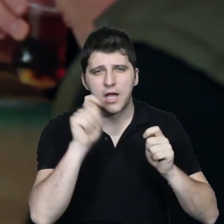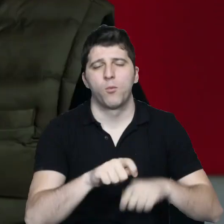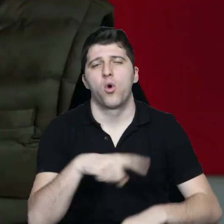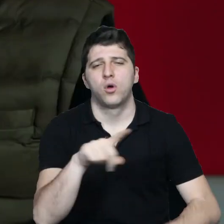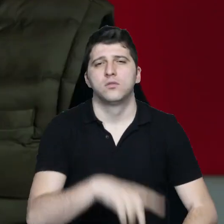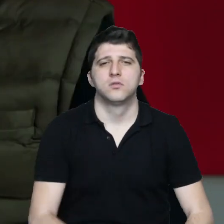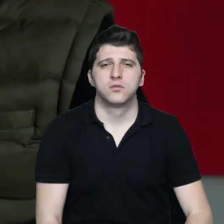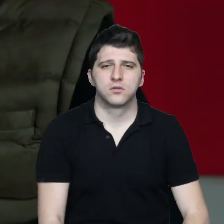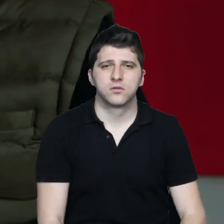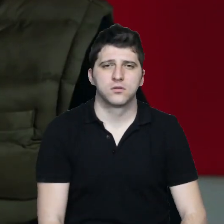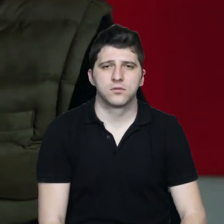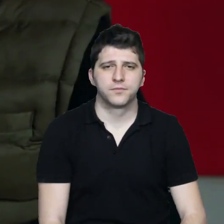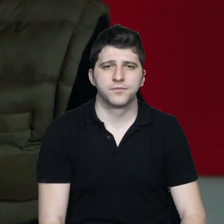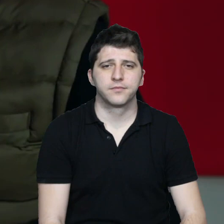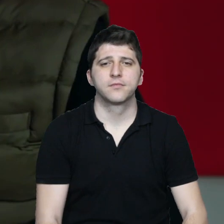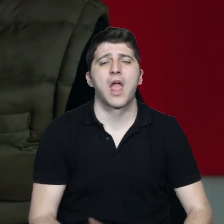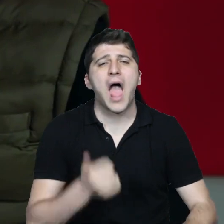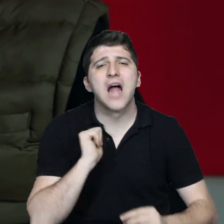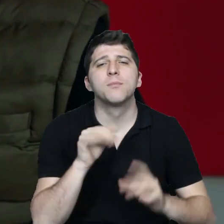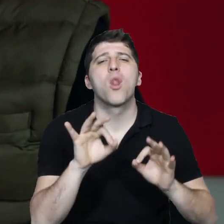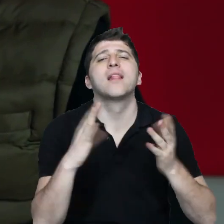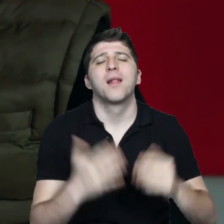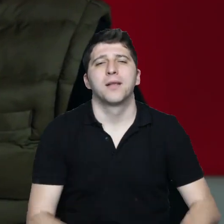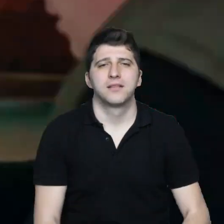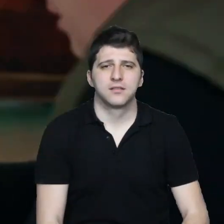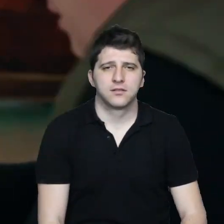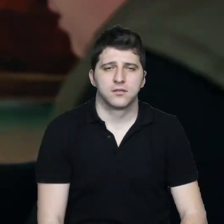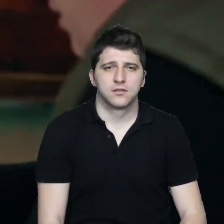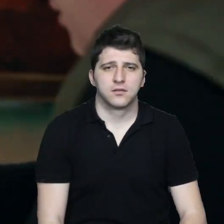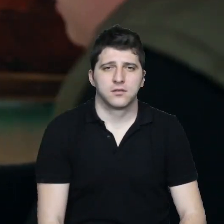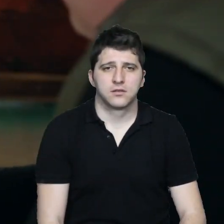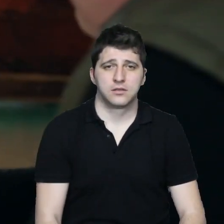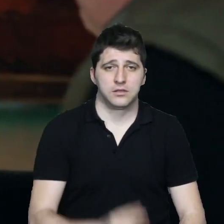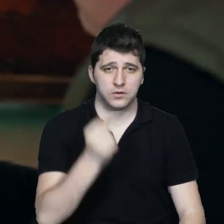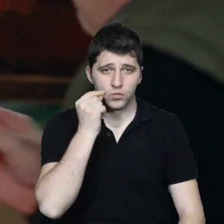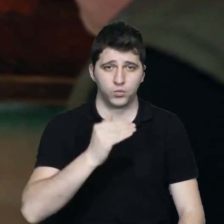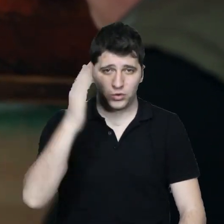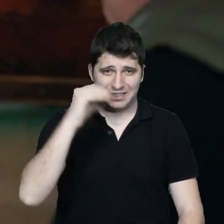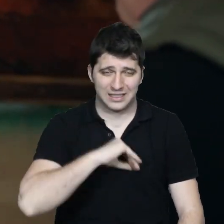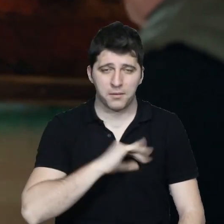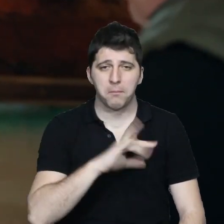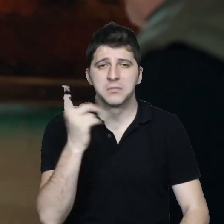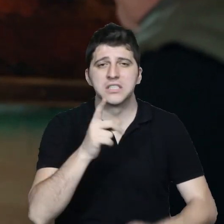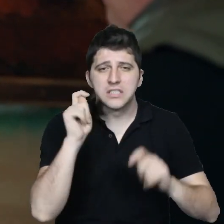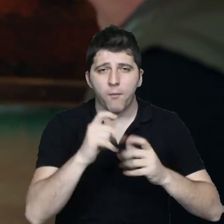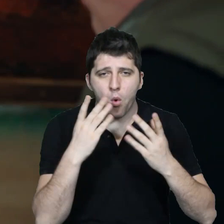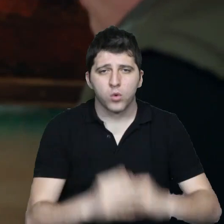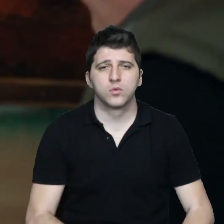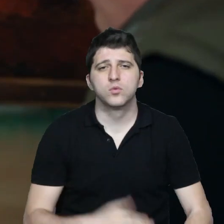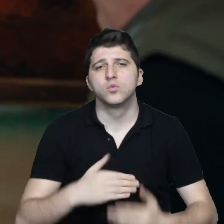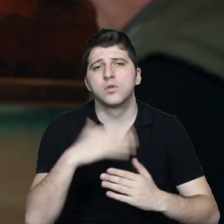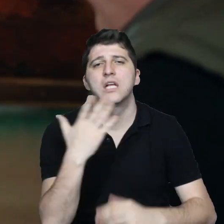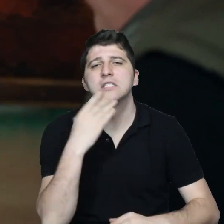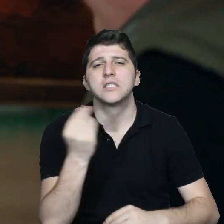bütün bunları. Ya zaten her zaman öyle olmaz mı? Yetişkin dersin ama bir şey yaparlar. Sonra